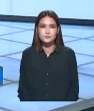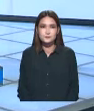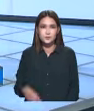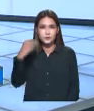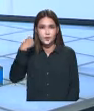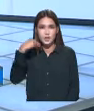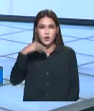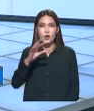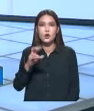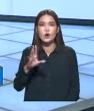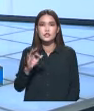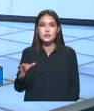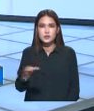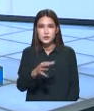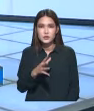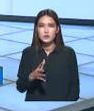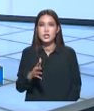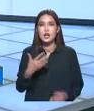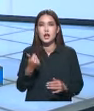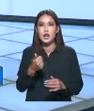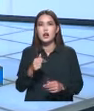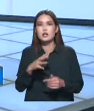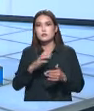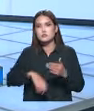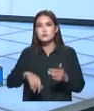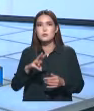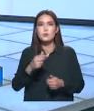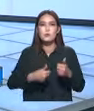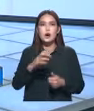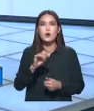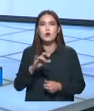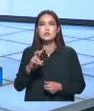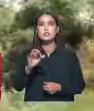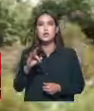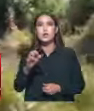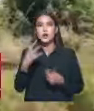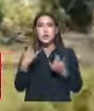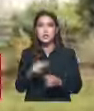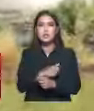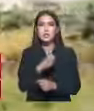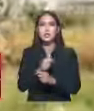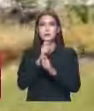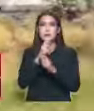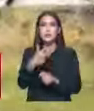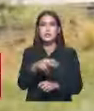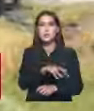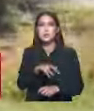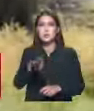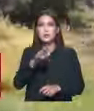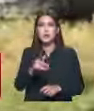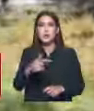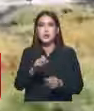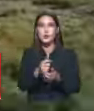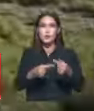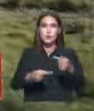Туркестанская и Костанайской области вы были из-за байки марафона ло дала журага теперь за главный приз 30 миллионов тенге борьбу